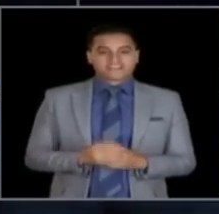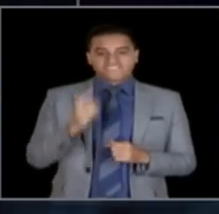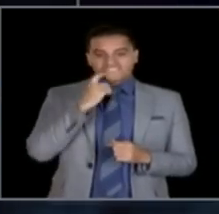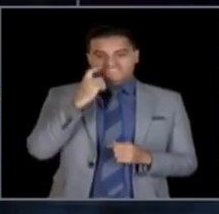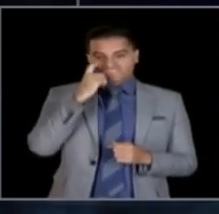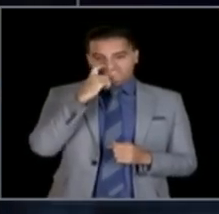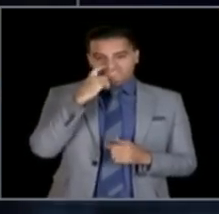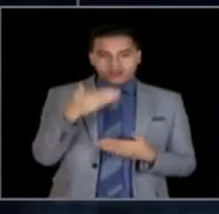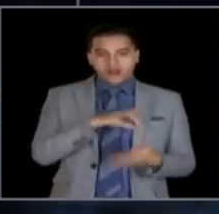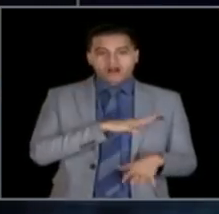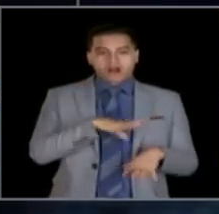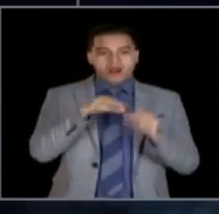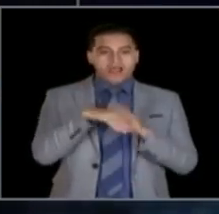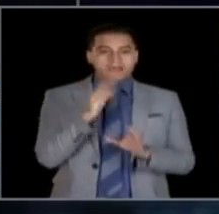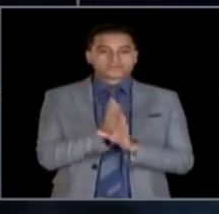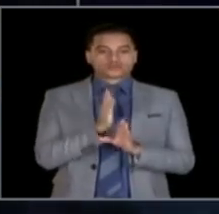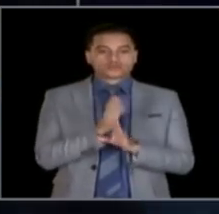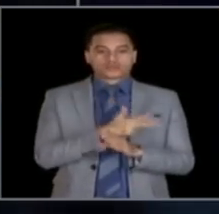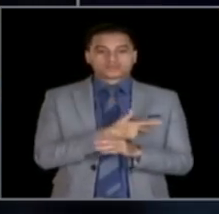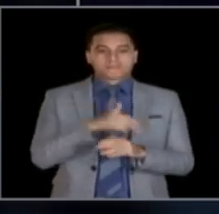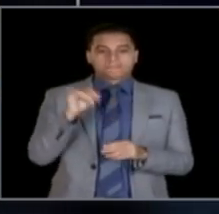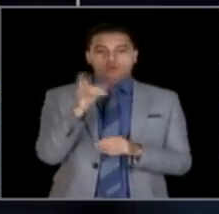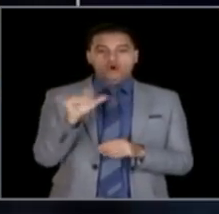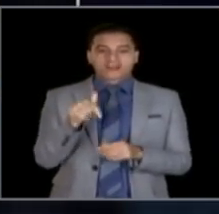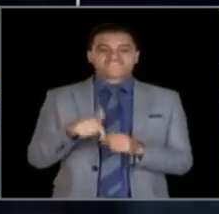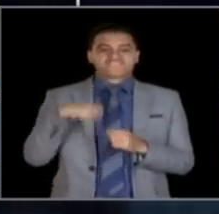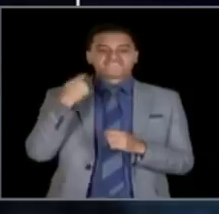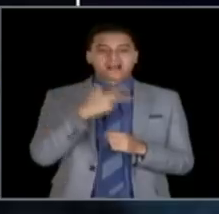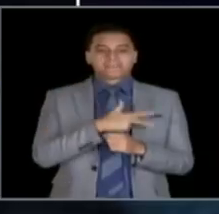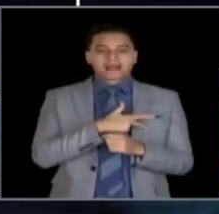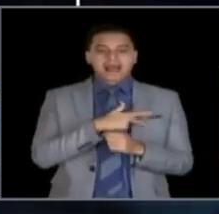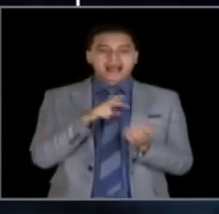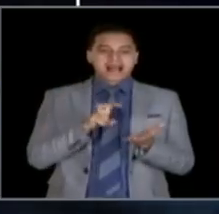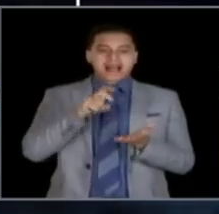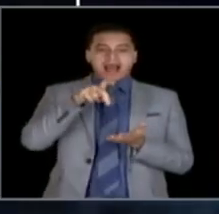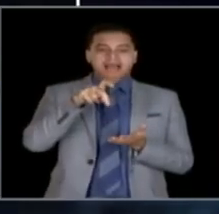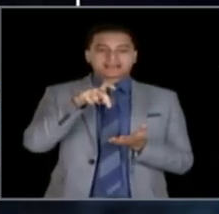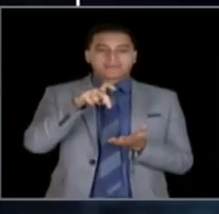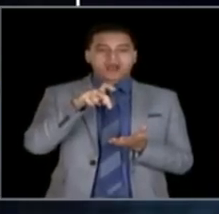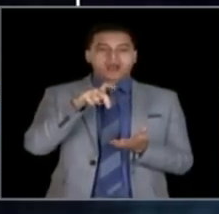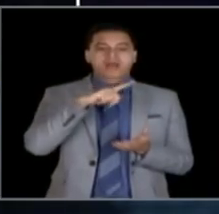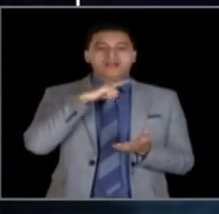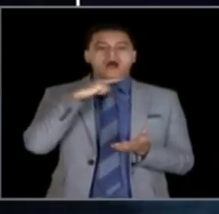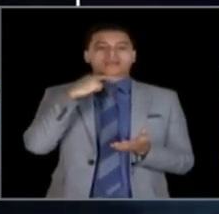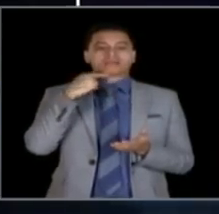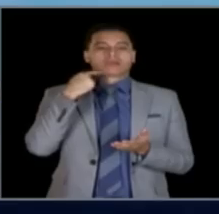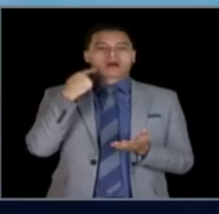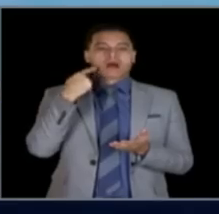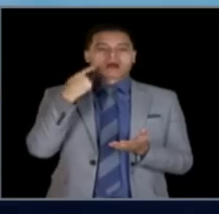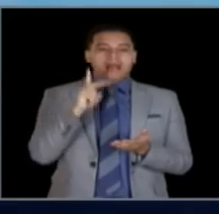فنون. فنانة راحلة قامت بدور منى في فيلم العتبة الخضراء، فمن هي؟